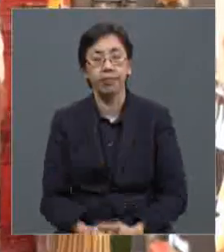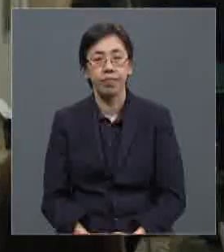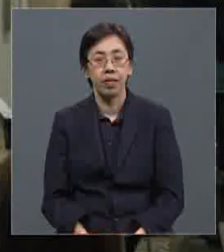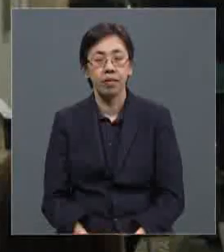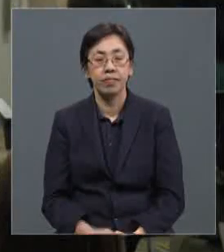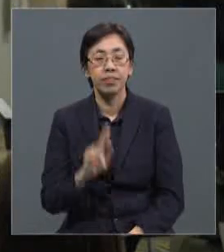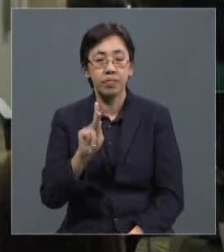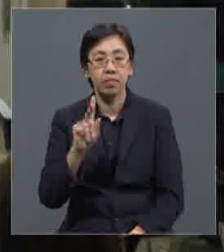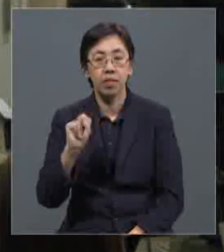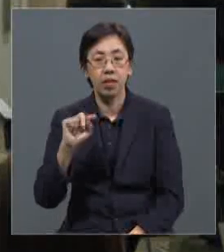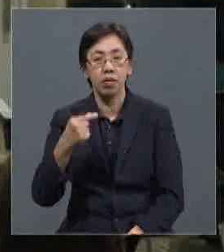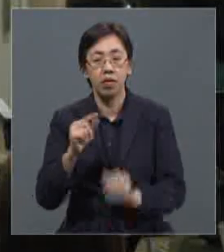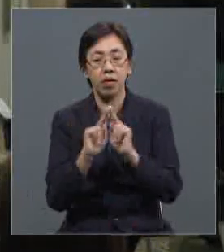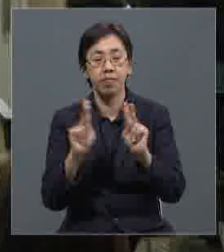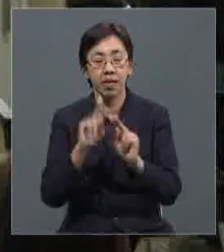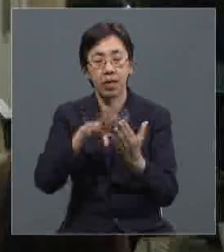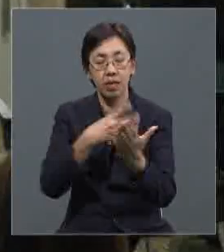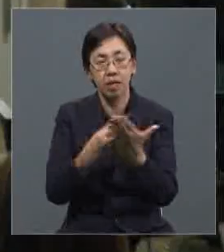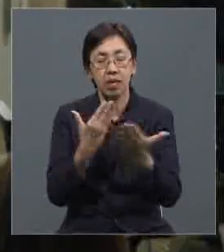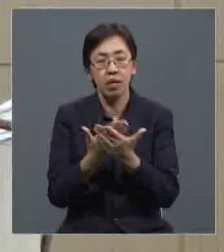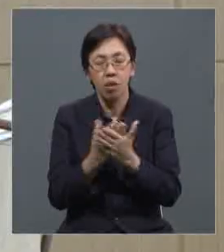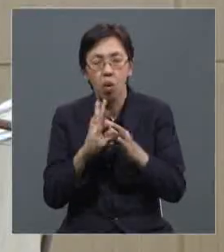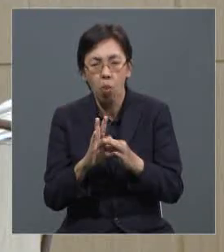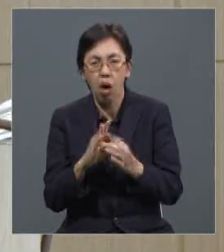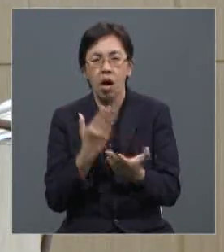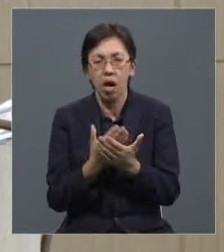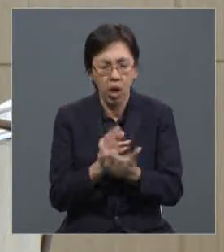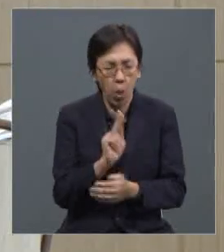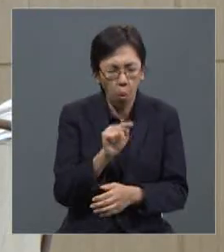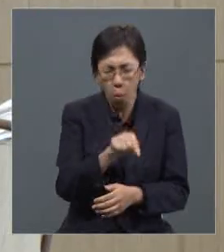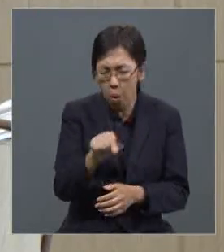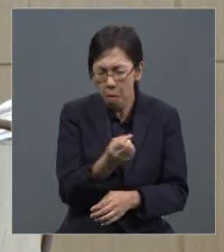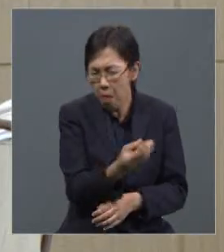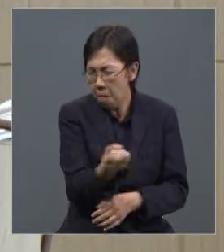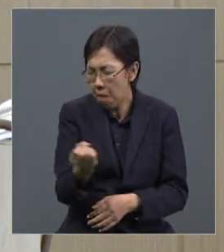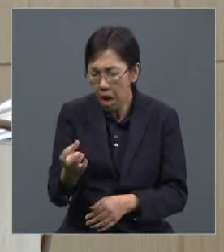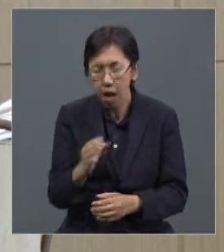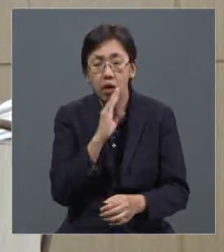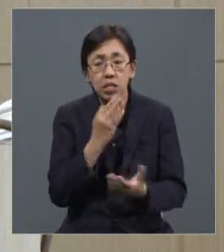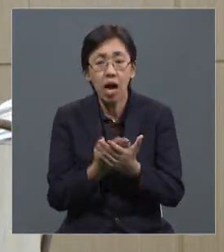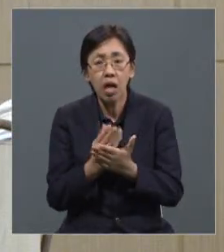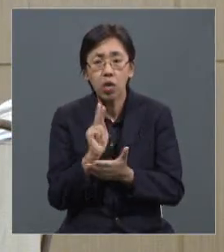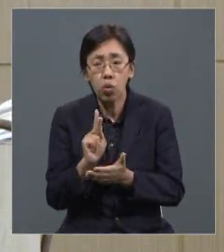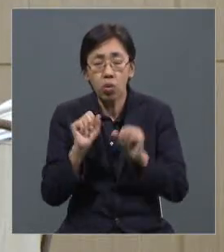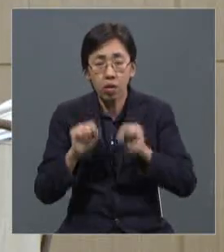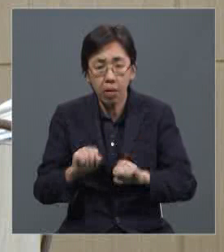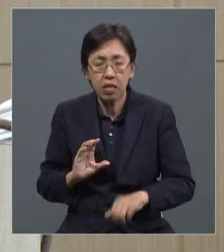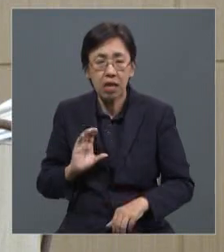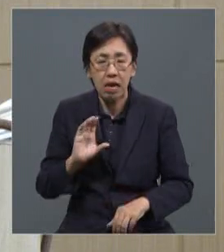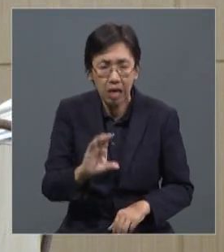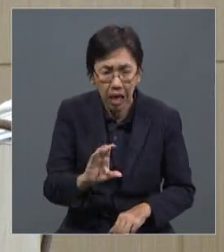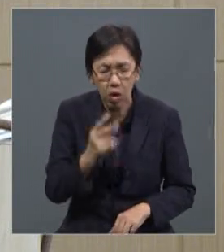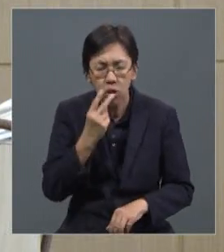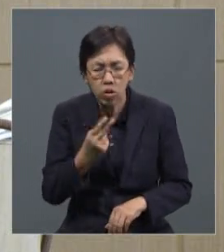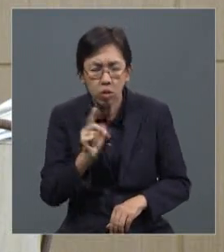0.5% กนง.ยังแสดงความกังวลปัญหาหนี้ครัวเรือนสูงด้วยนะครับและเห็นว่าการให้สินเชื่อควรสอดคล้องกับกระบวนการปรับล